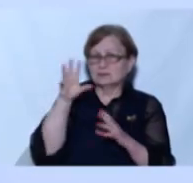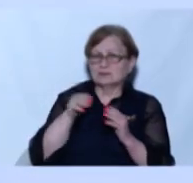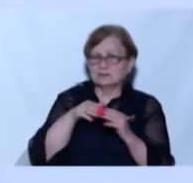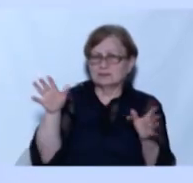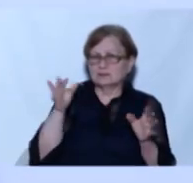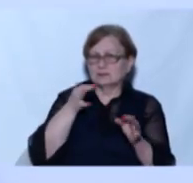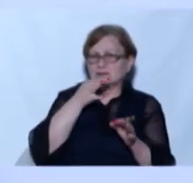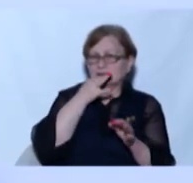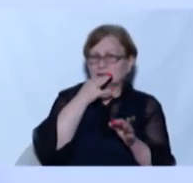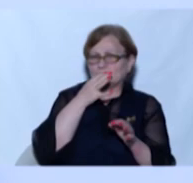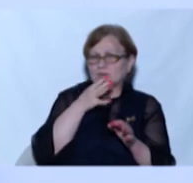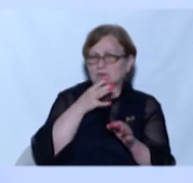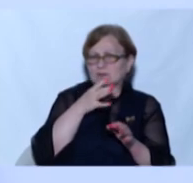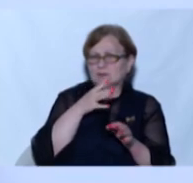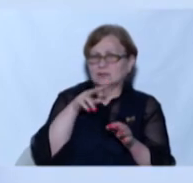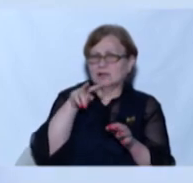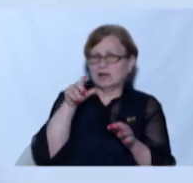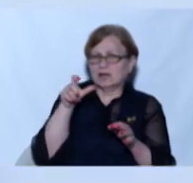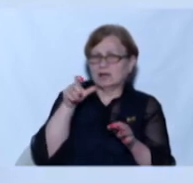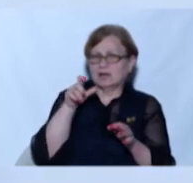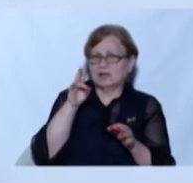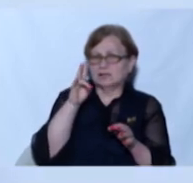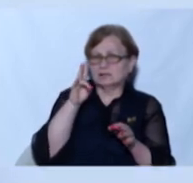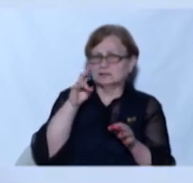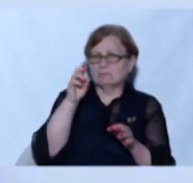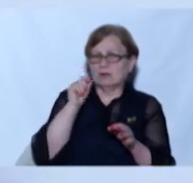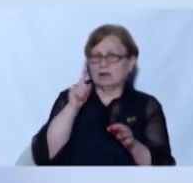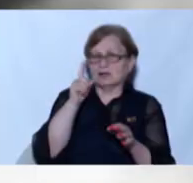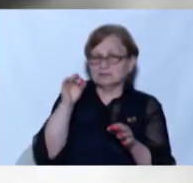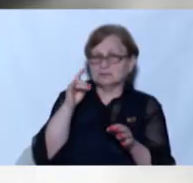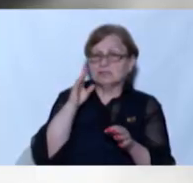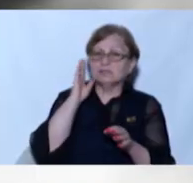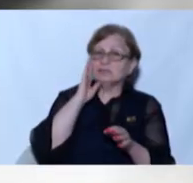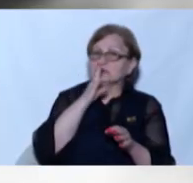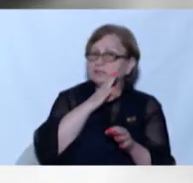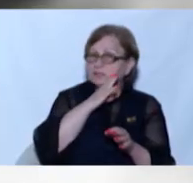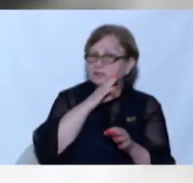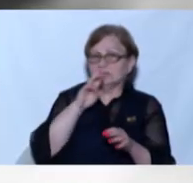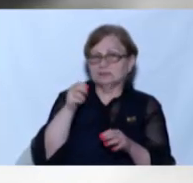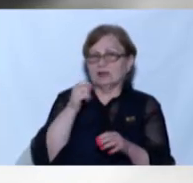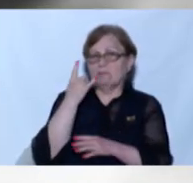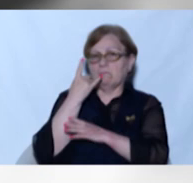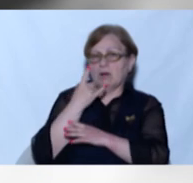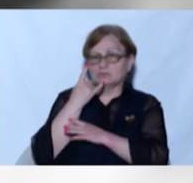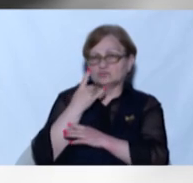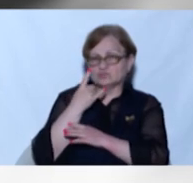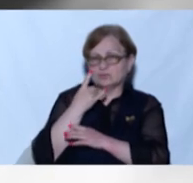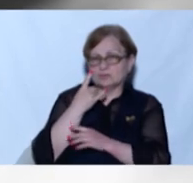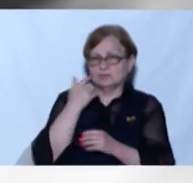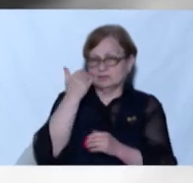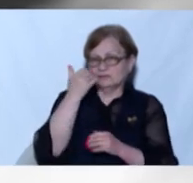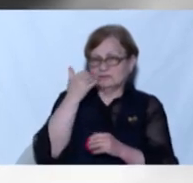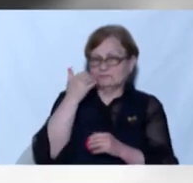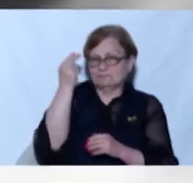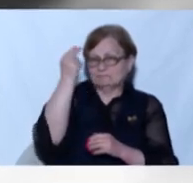მეტად მოწონებია ლენბახის დედა და ბავშვი. მე არ ვიცი. აი, როდესაც